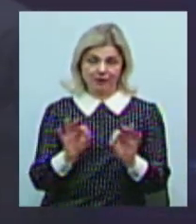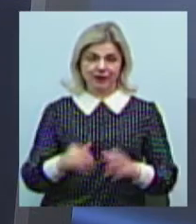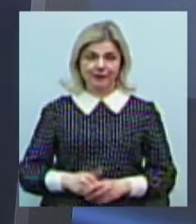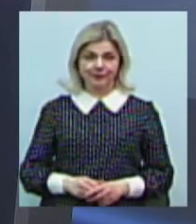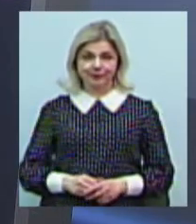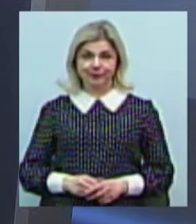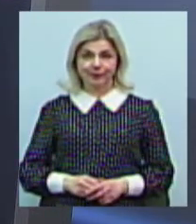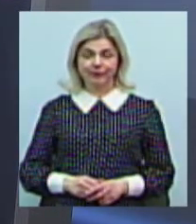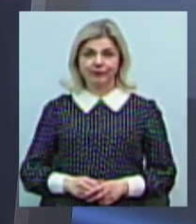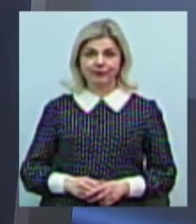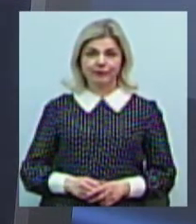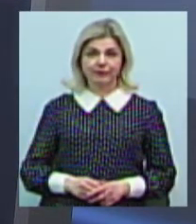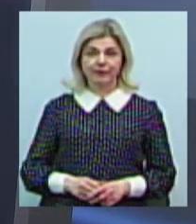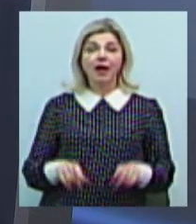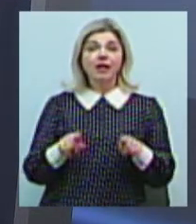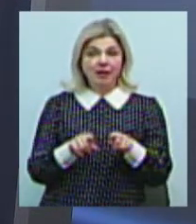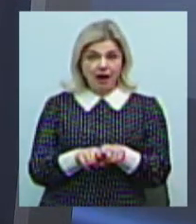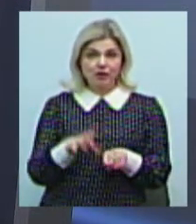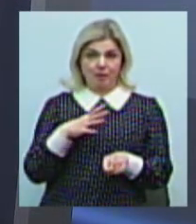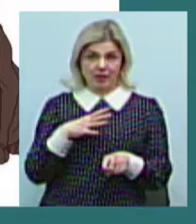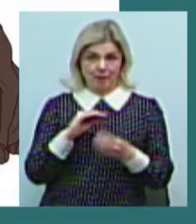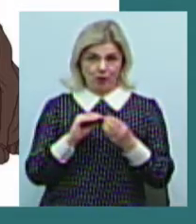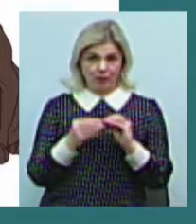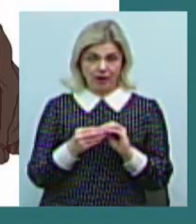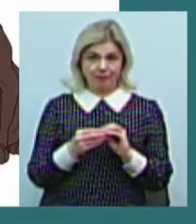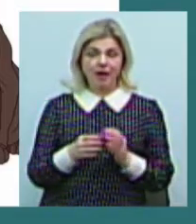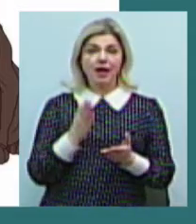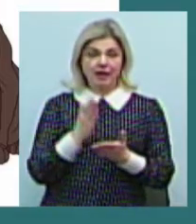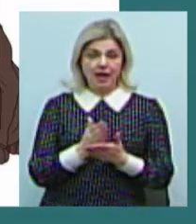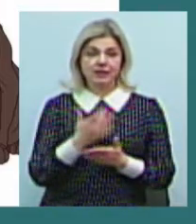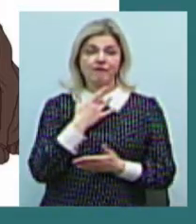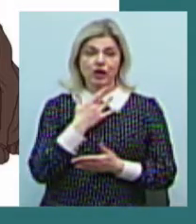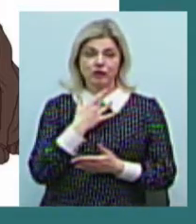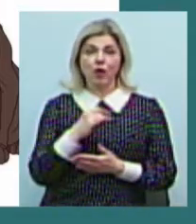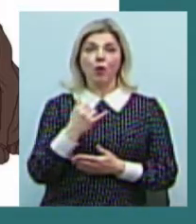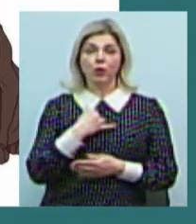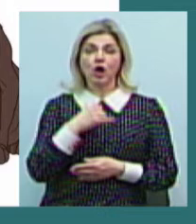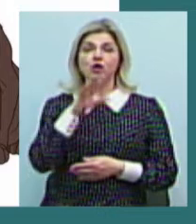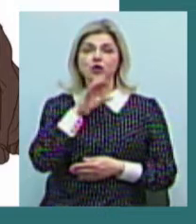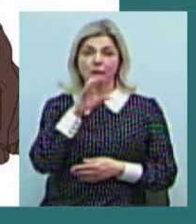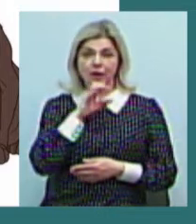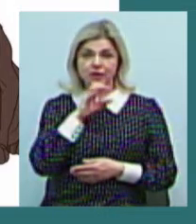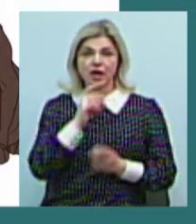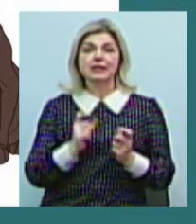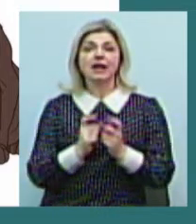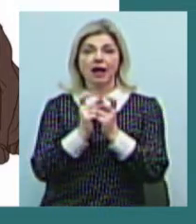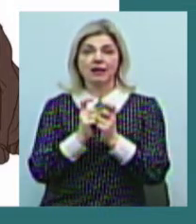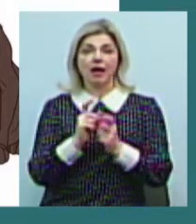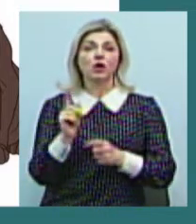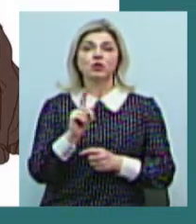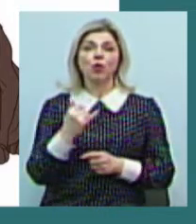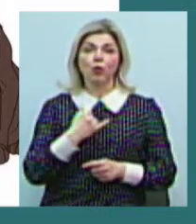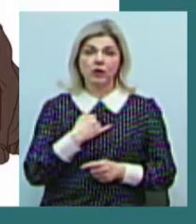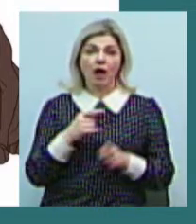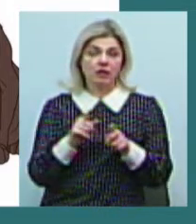же была проблема, в принципе, есть вызов. У нас собачий, скажем так, скандал, что у нас